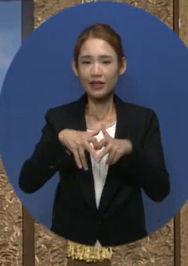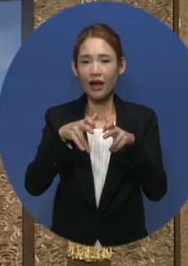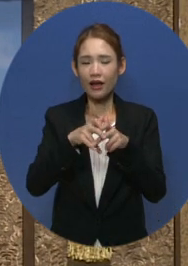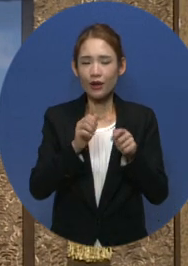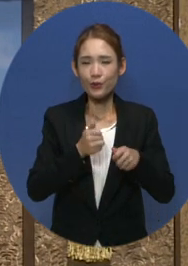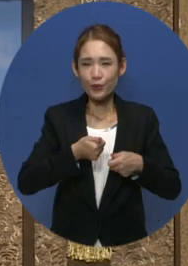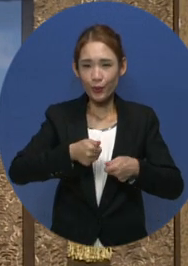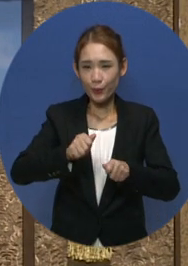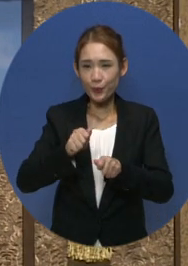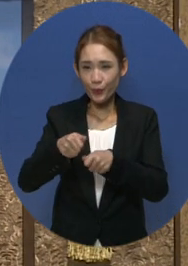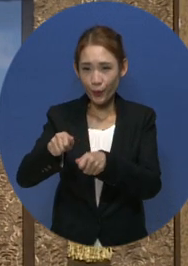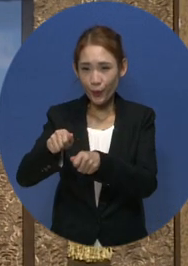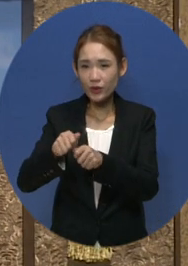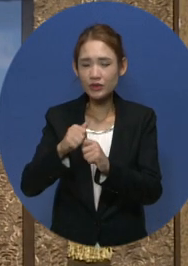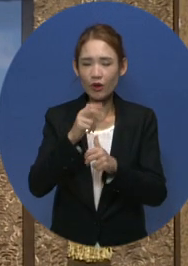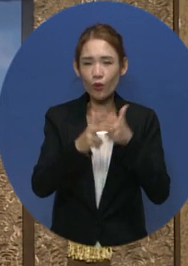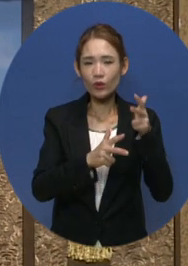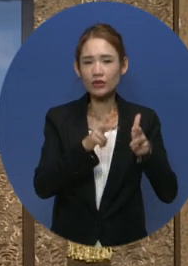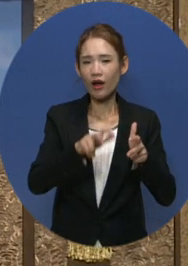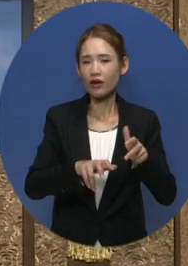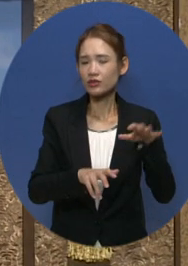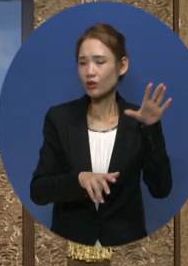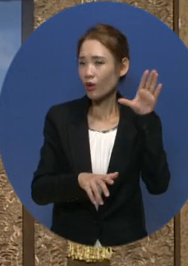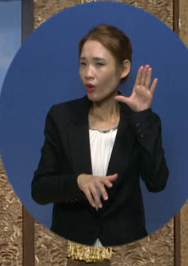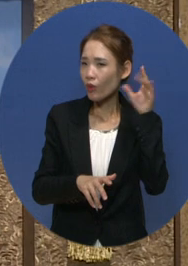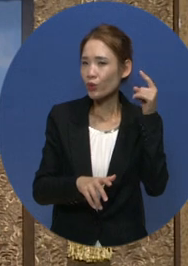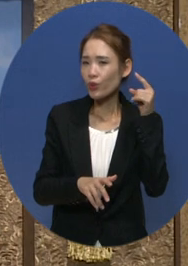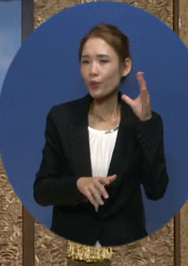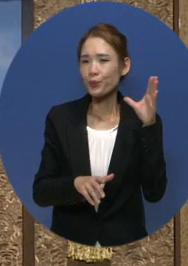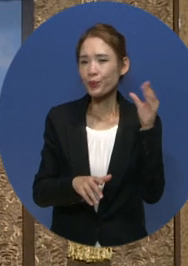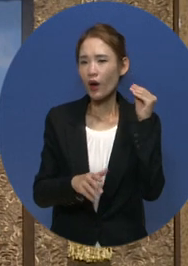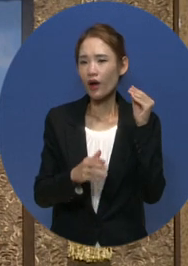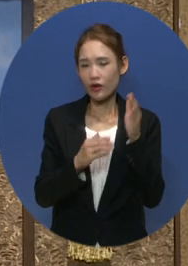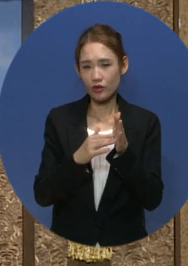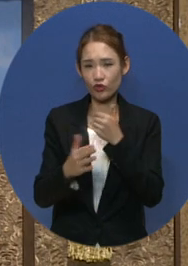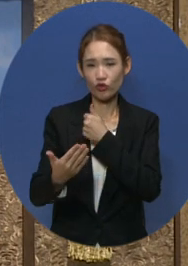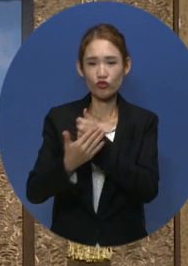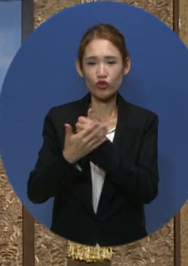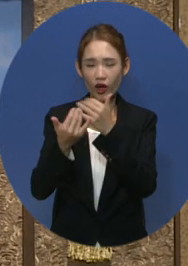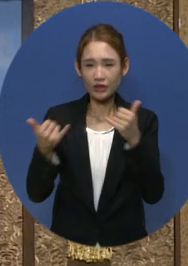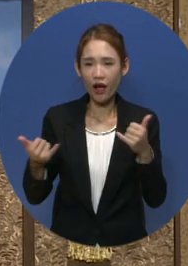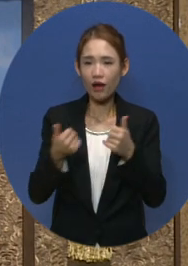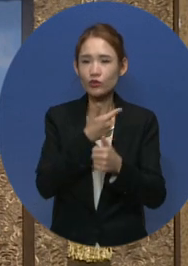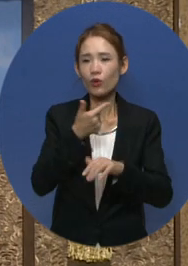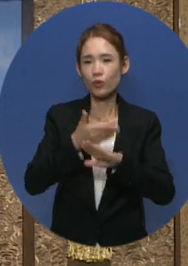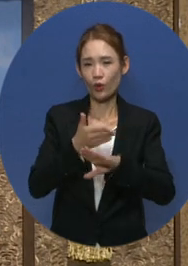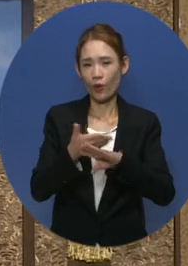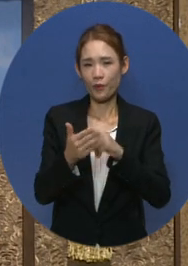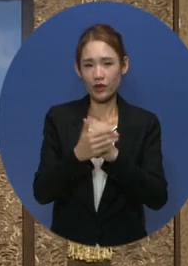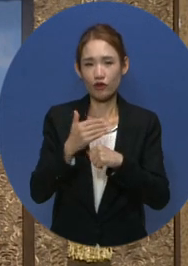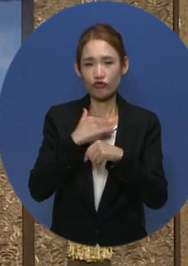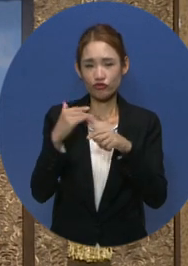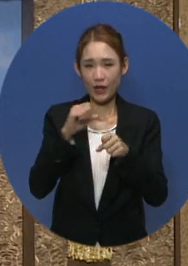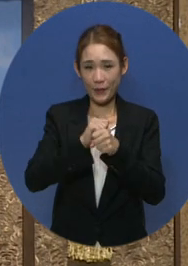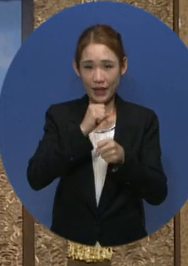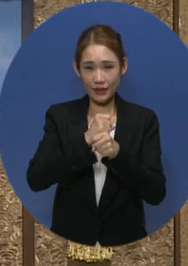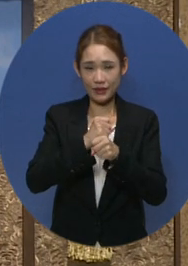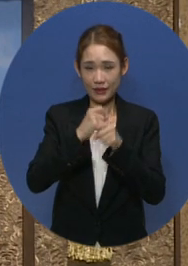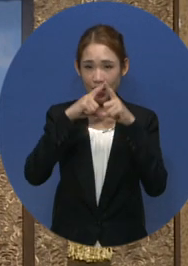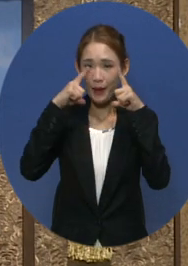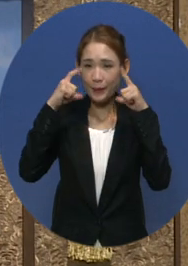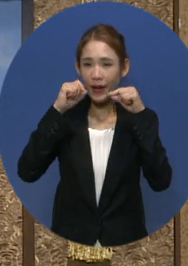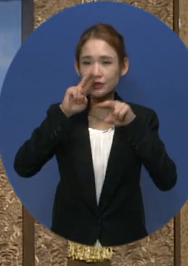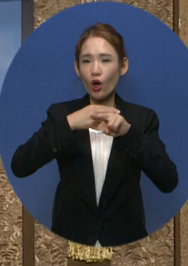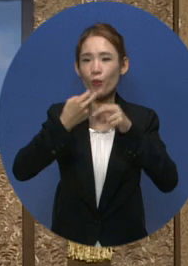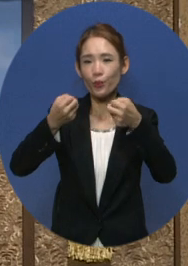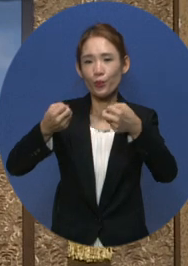공장에서 네. 저희 소식을 듣고 그러면 그 후원자들이 너무 고마우니까 예. 우리가 만든 마스크를 선물로